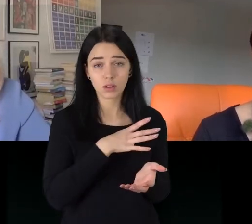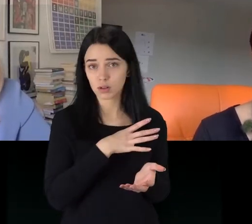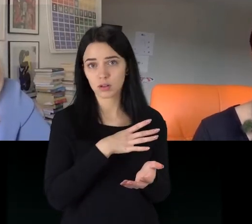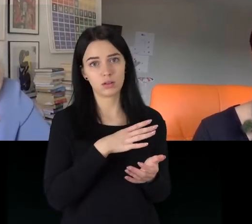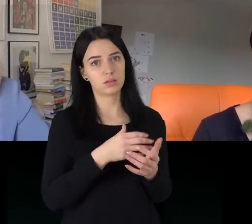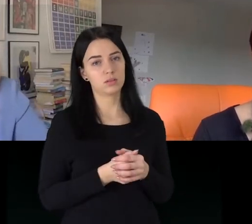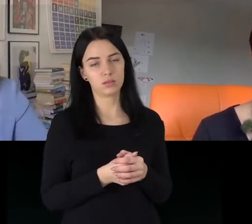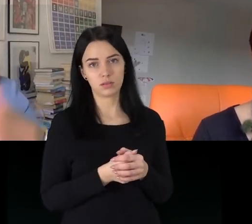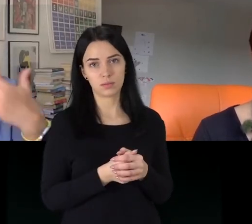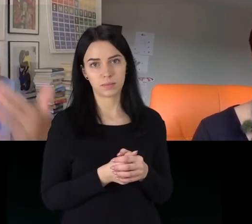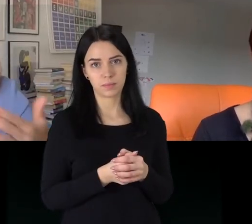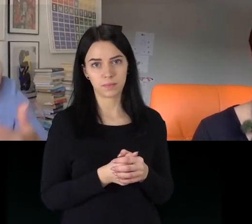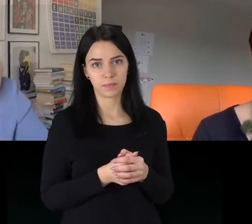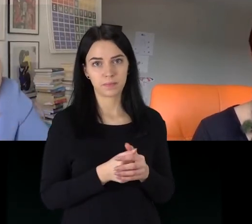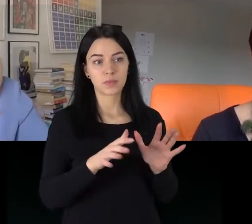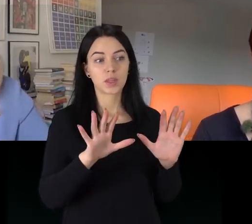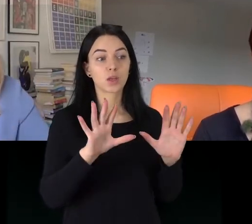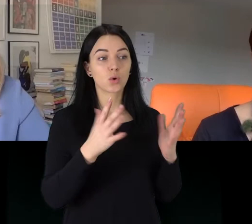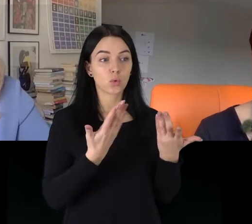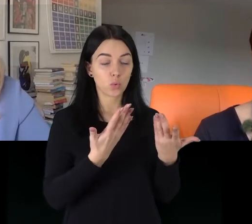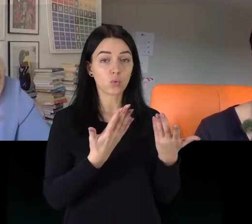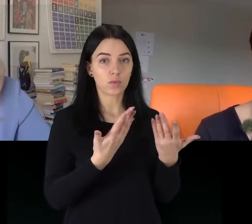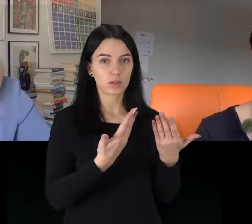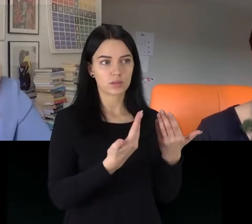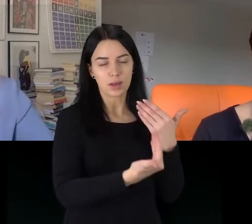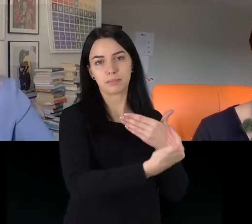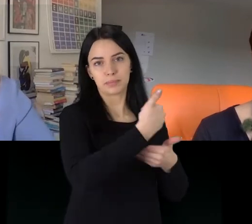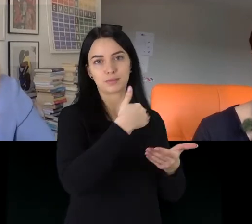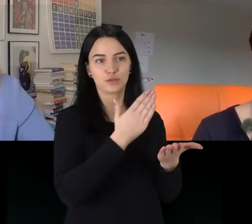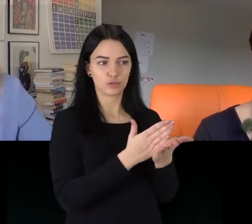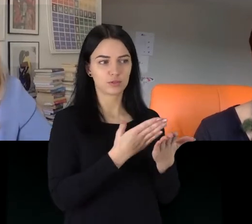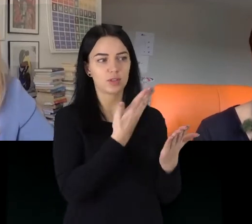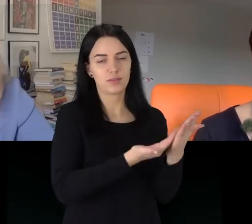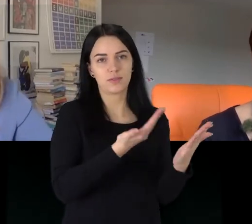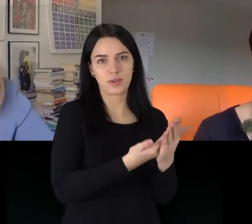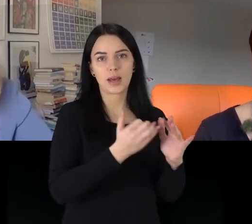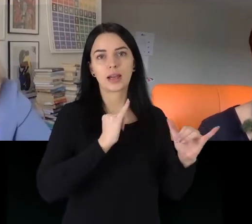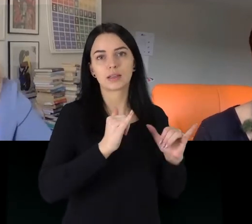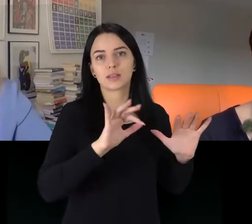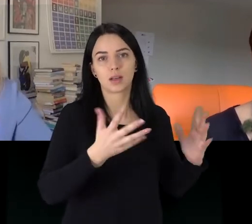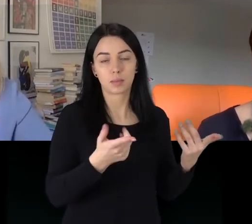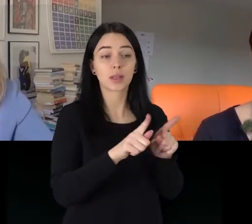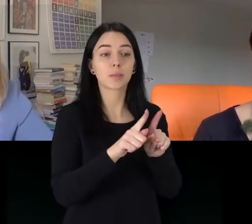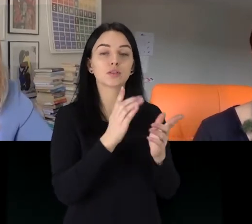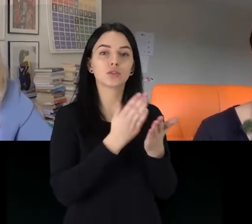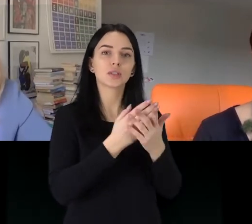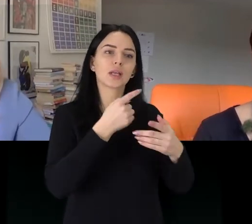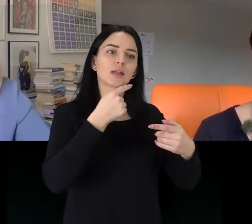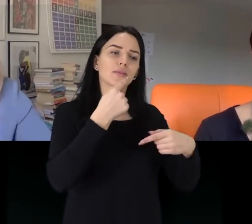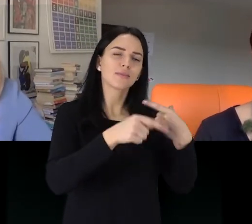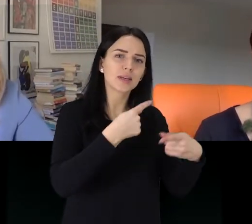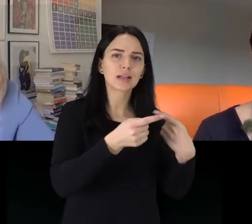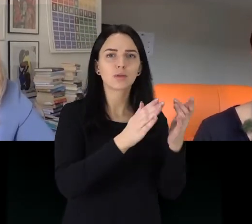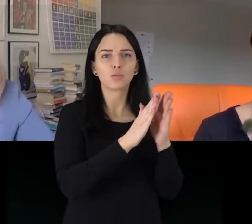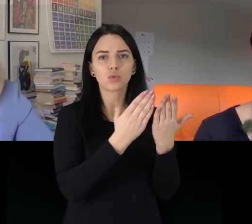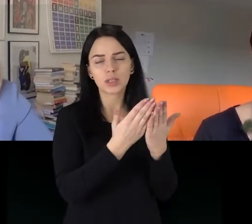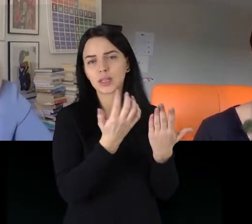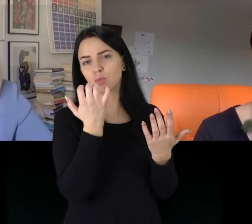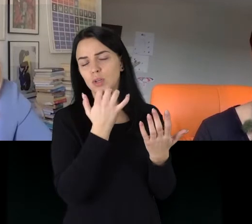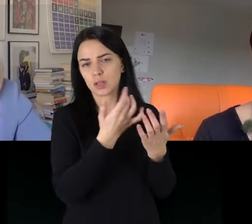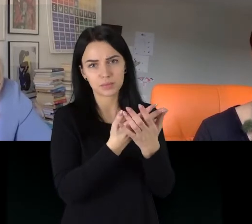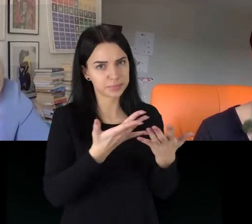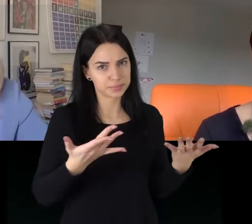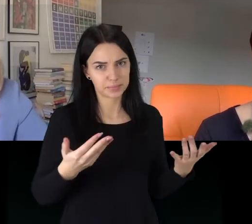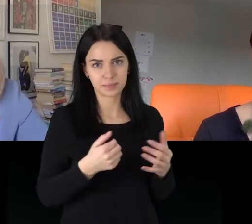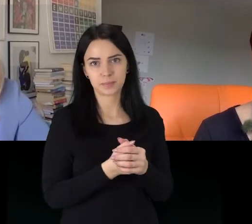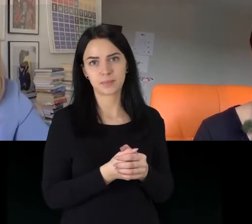dalykų daryti. Tai jeigu jūs kreipiatės, jūs gaunat konsultaciją, arba yra knygų, yra filmų, yra literatūros, tai